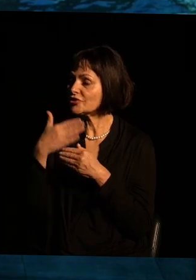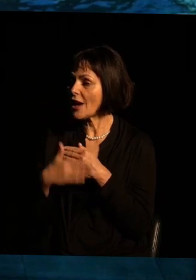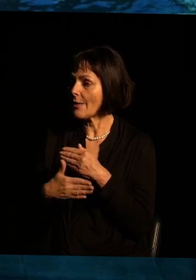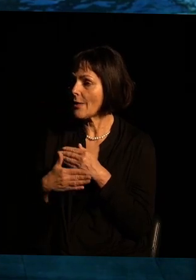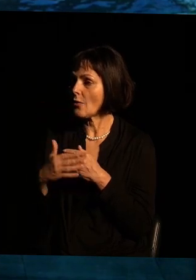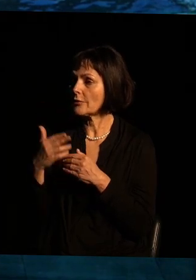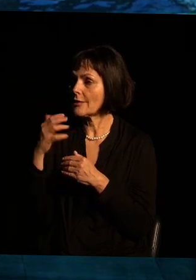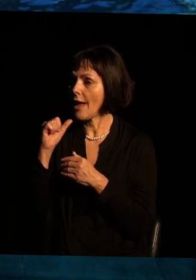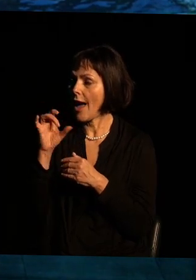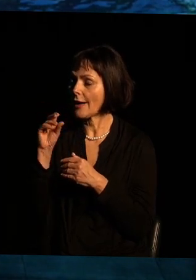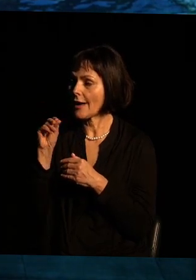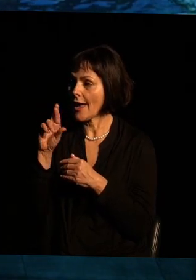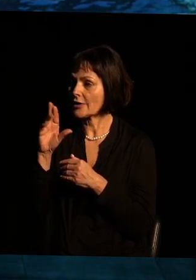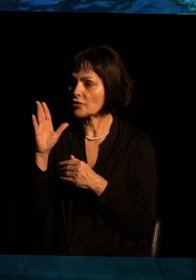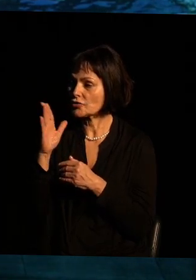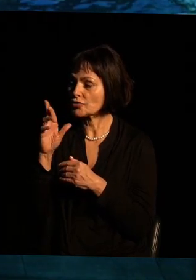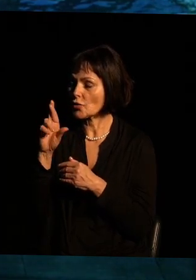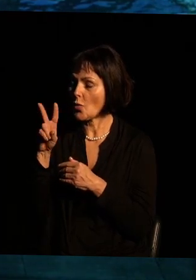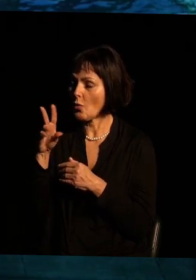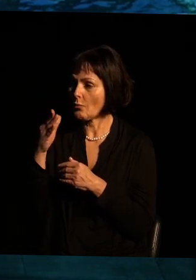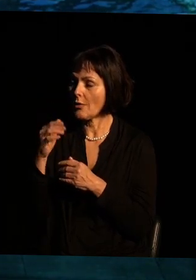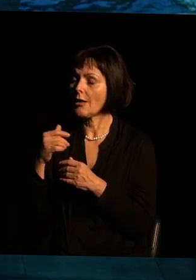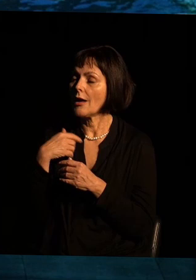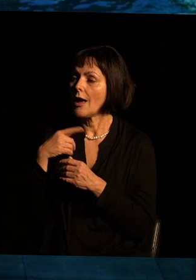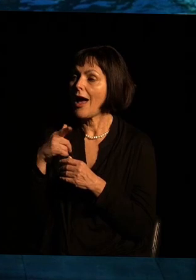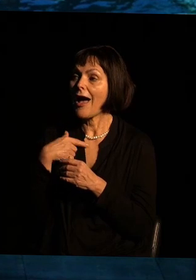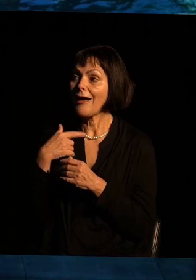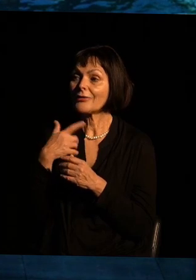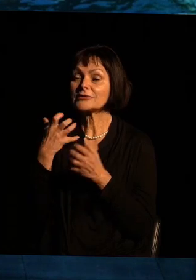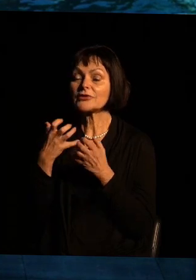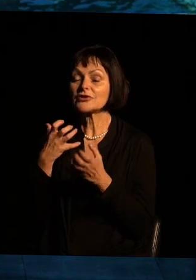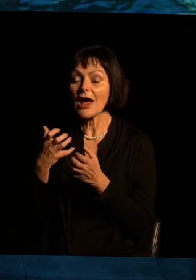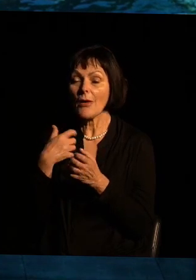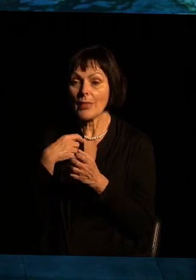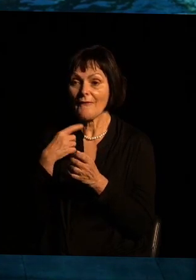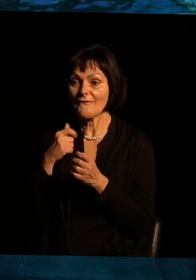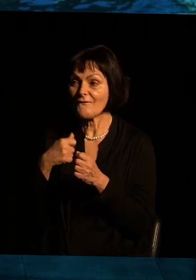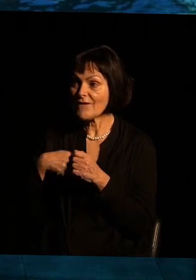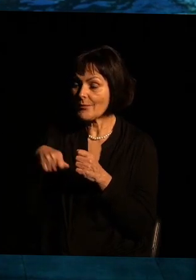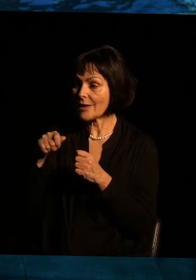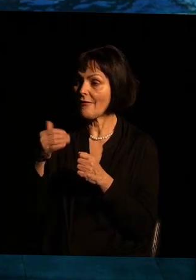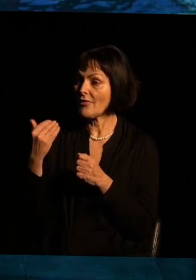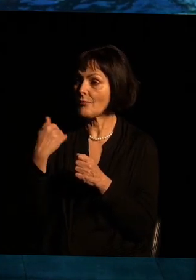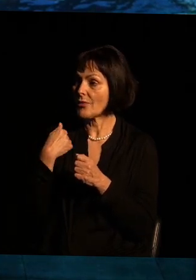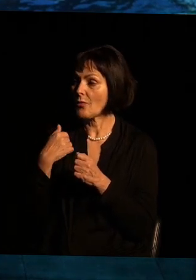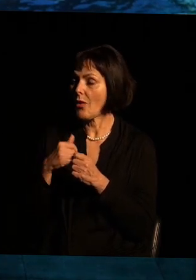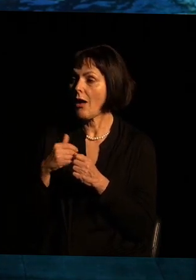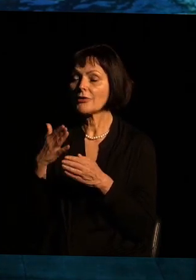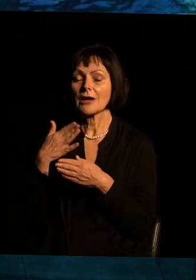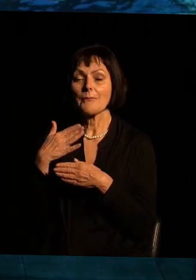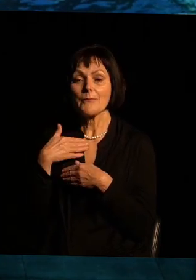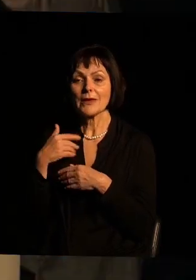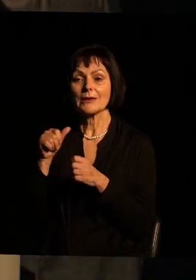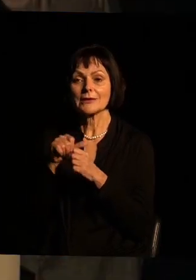na Gaszerbrumie IV. A dla mnie takim magnesem, który mnie przyciągnął na tą wyprawę, to było, że my